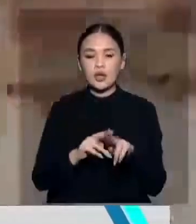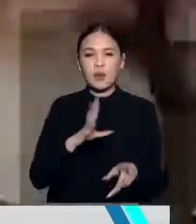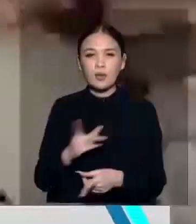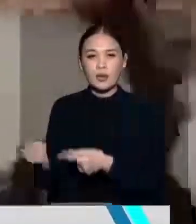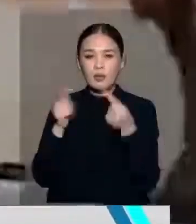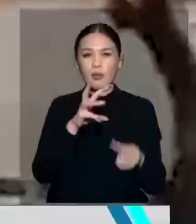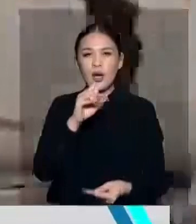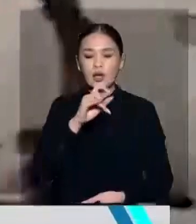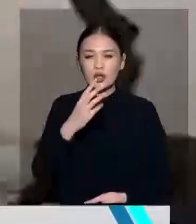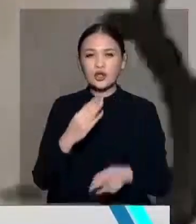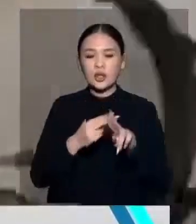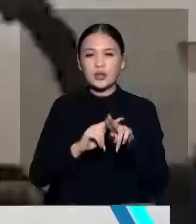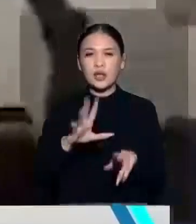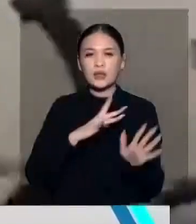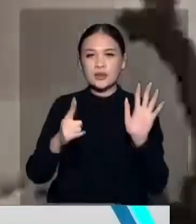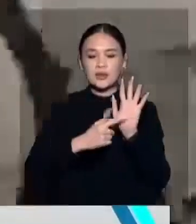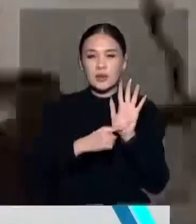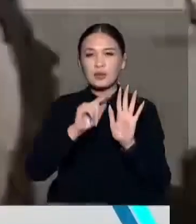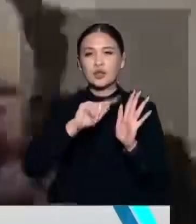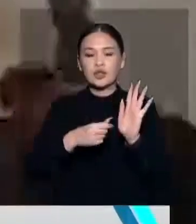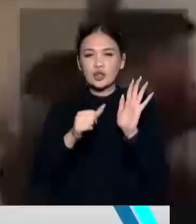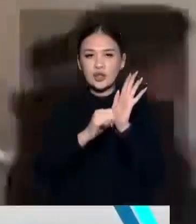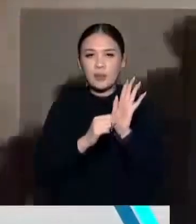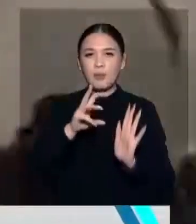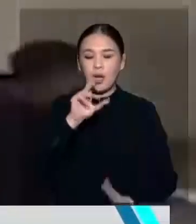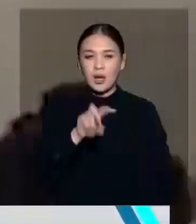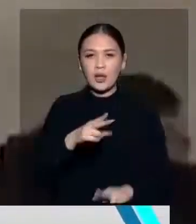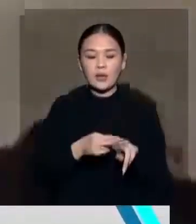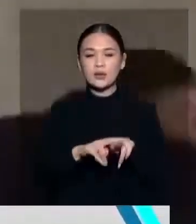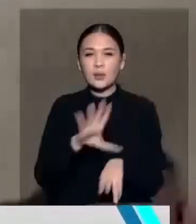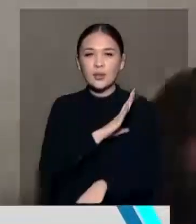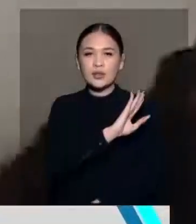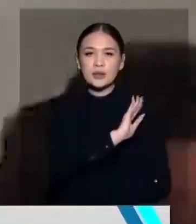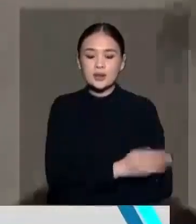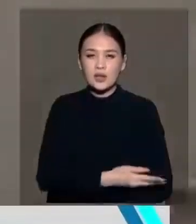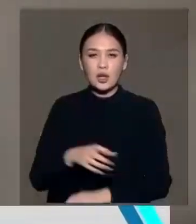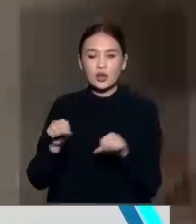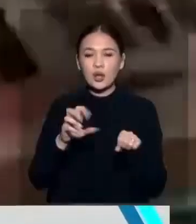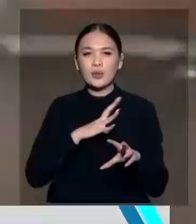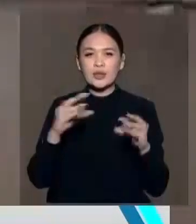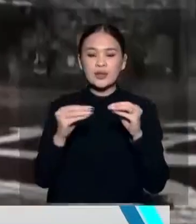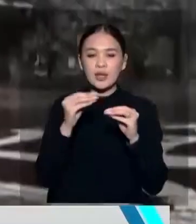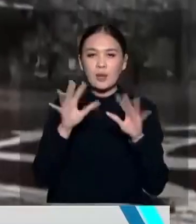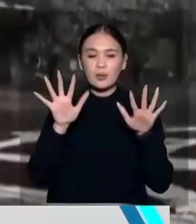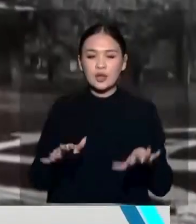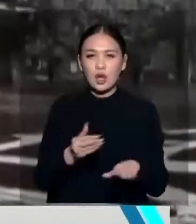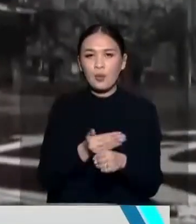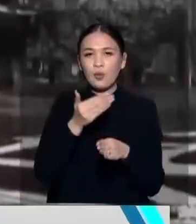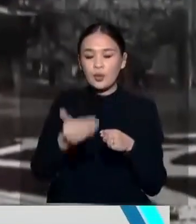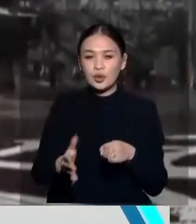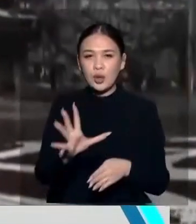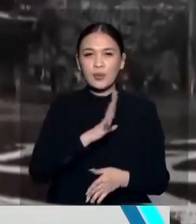кахраман мараш магнитудой 7,6 баллов последствия толчков коснулись 10 провинций чуть позже